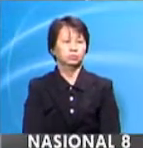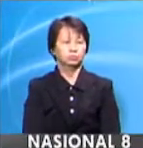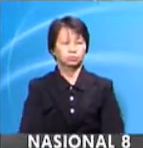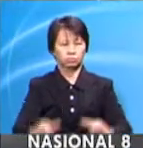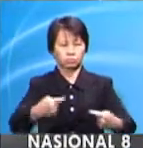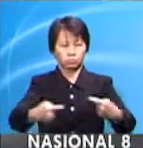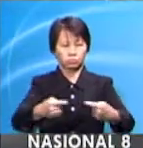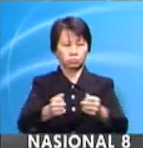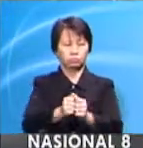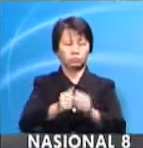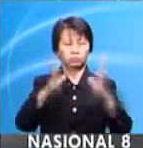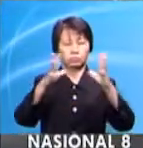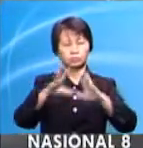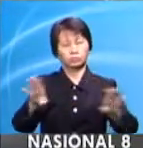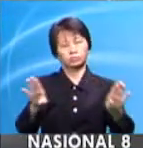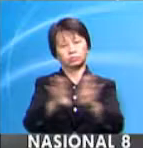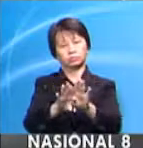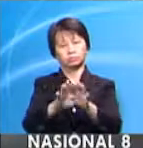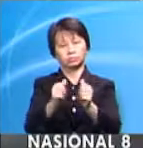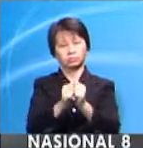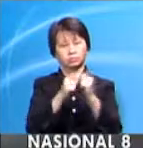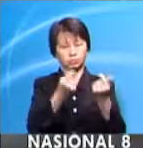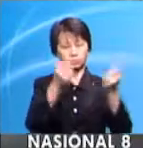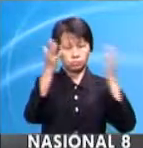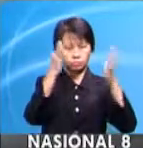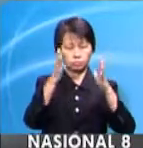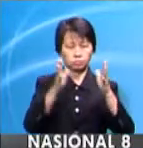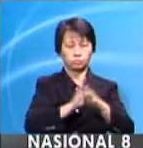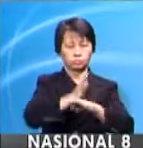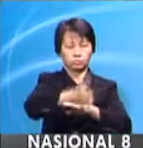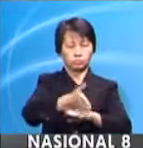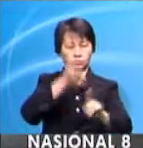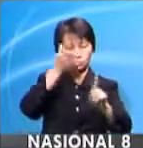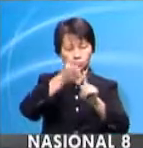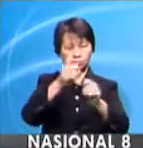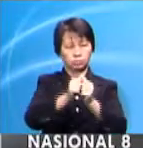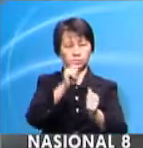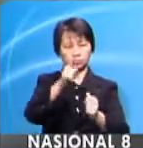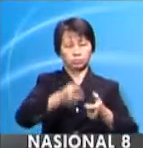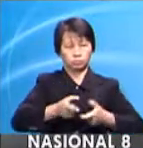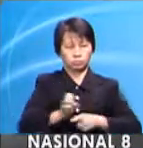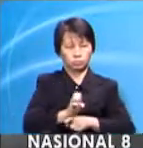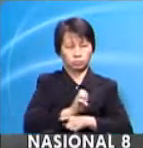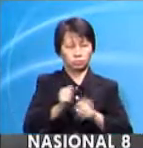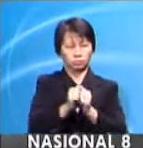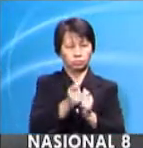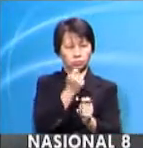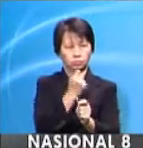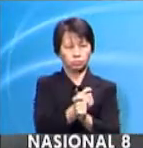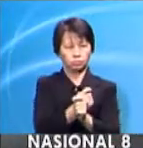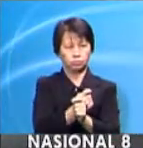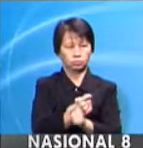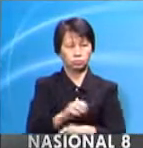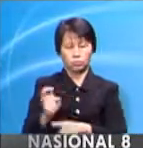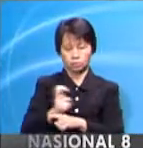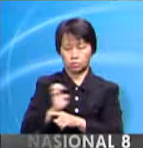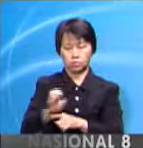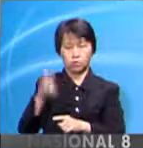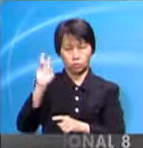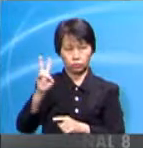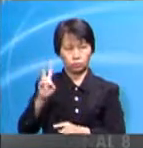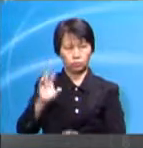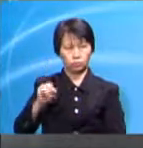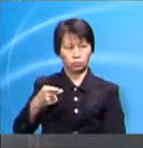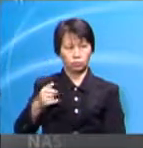Saingan wushu melabuhkan tirainya hari ini dengan kontijen negara melepasi sasaran satu pingat emas yang ditetapkan. Emas kedua